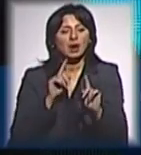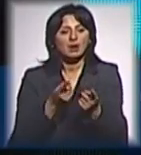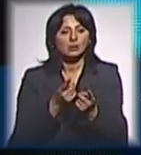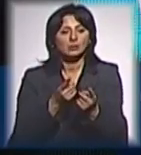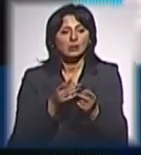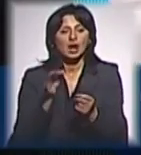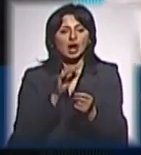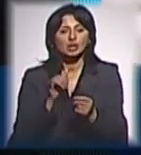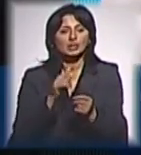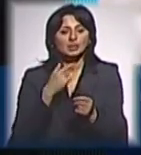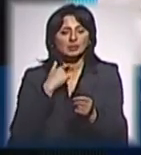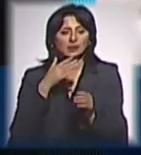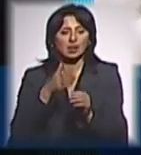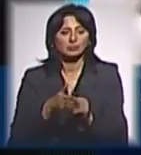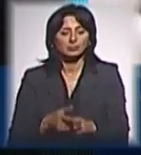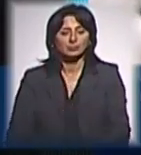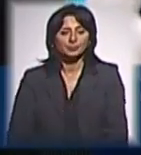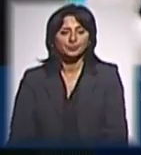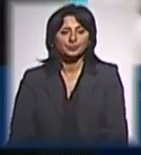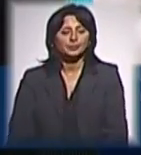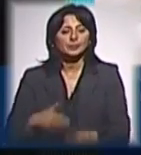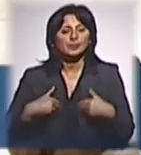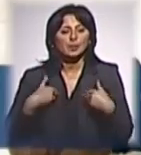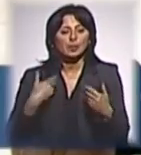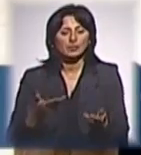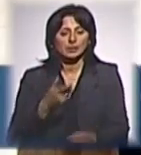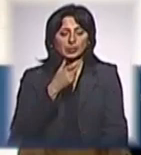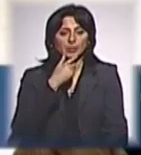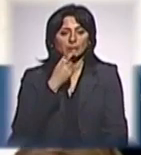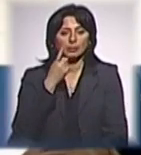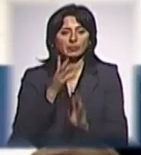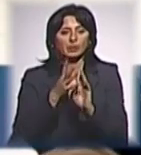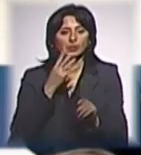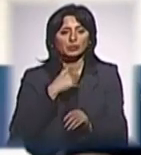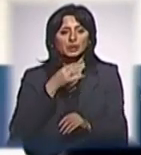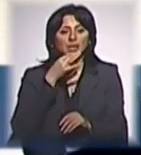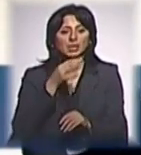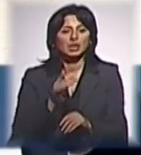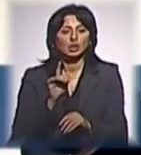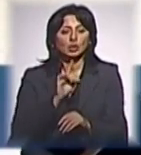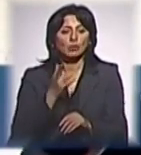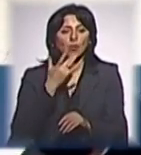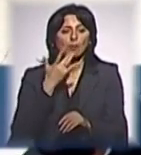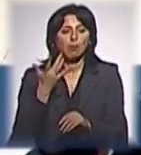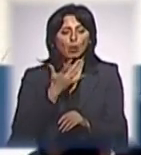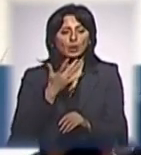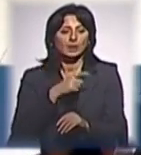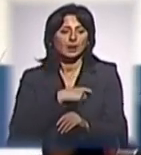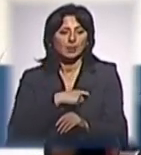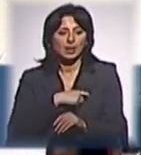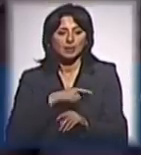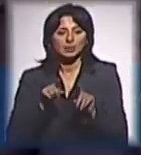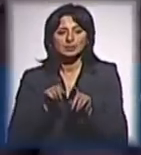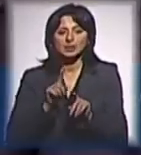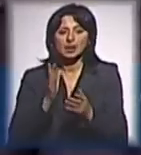იმ რაიონში, სადაც იყრით განჯს? მივესალმები ჩვენს მაყურებელს. პირველ რიგში მინდა გითხრათ, რომ პოლიტიკა, პარლამენტი